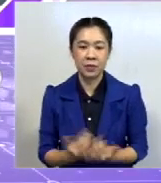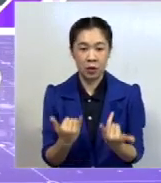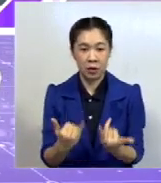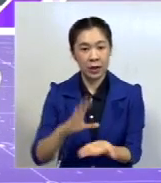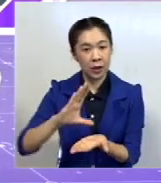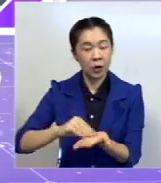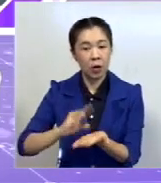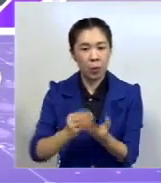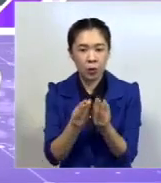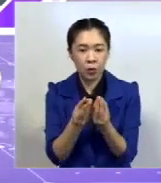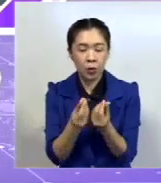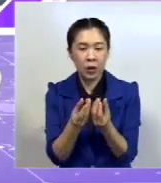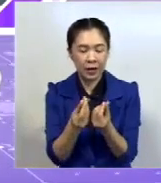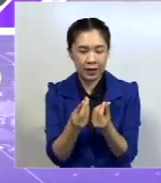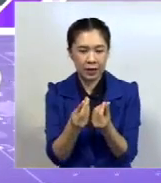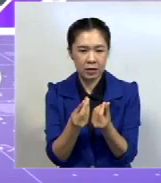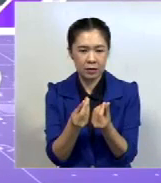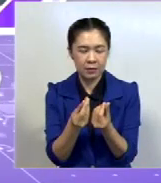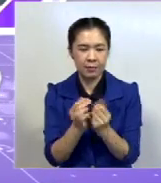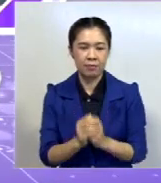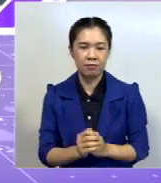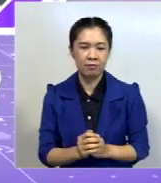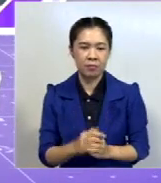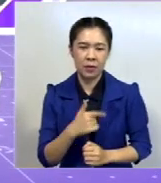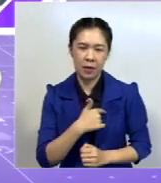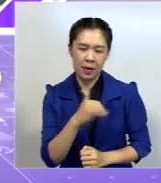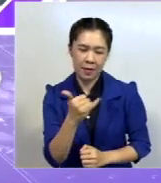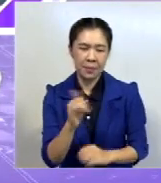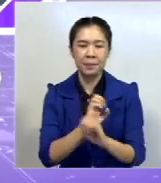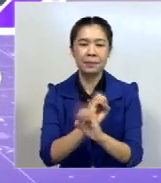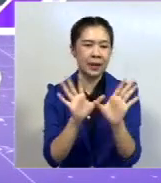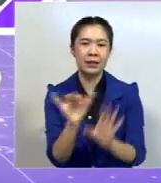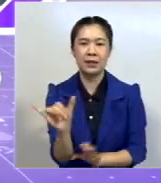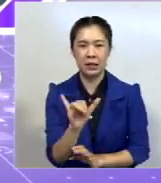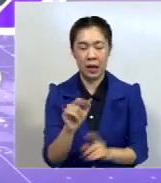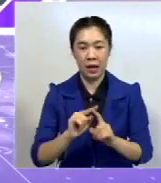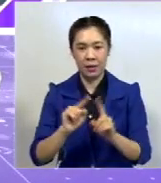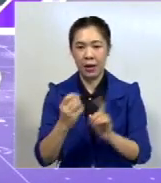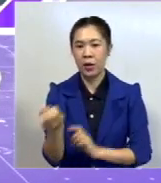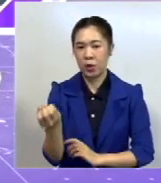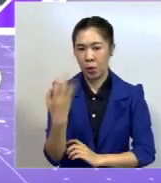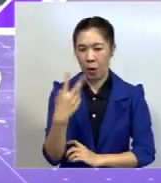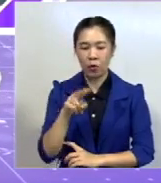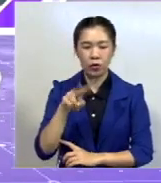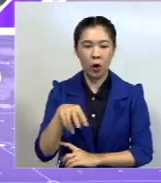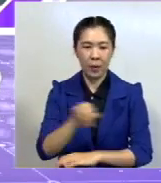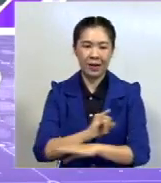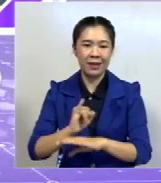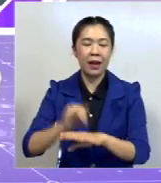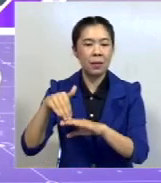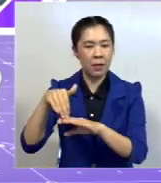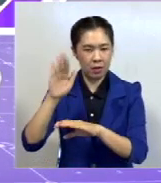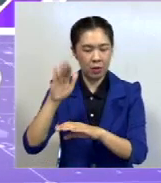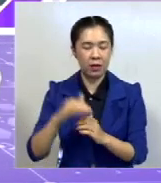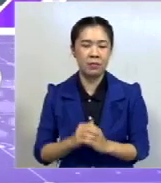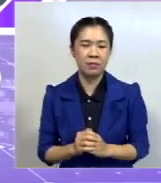องบอกว่าตัวเลขตรงๆตัวเลขนิ่งๆยังไม่ชัดเจนนะครับจากพื้นที่รายงานก็ประมาณ2มากกว่า 2,000 ไร่แต่ตอนนี้ขออนุญาตตัวเล